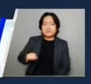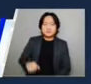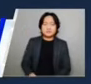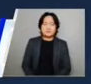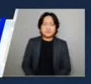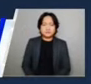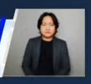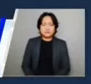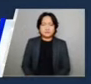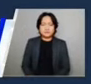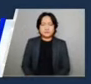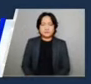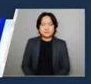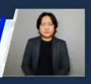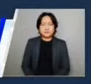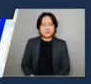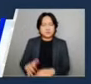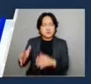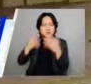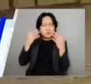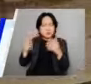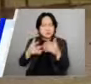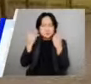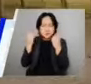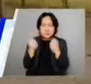Bumubuga ang lakas ng hangin.